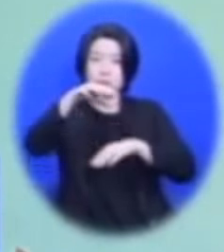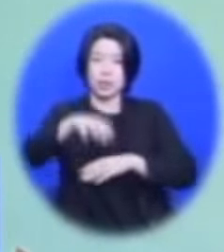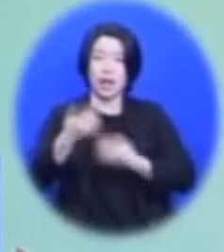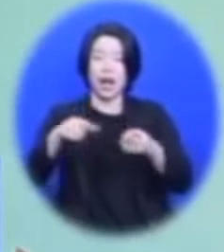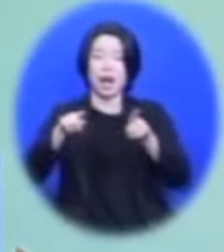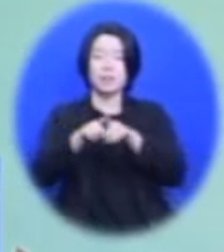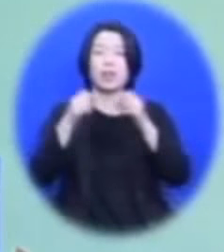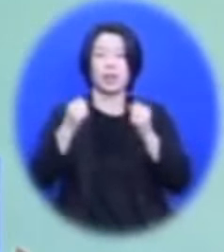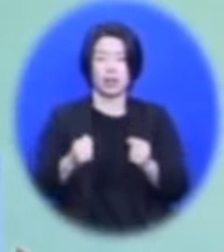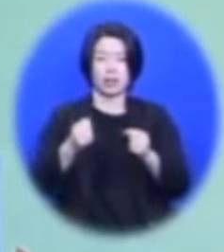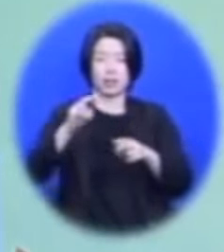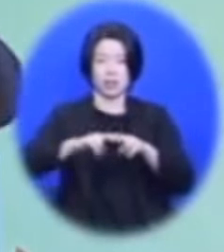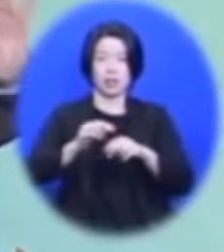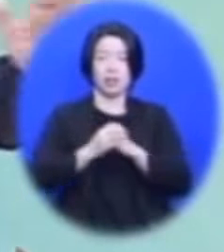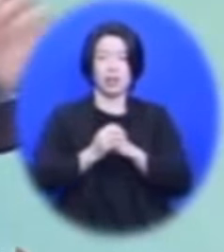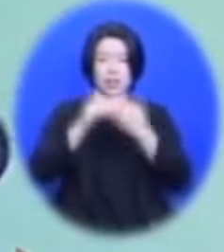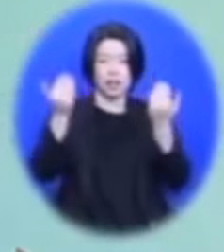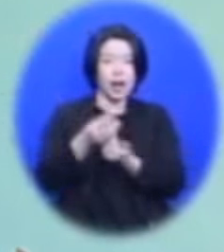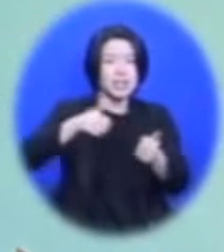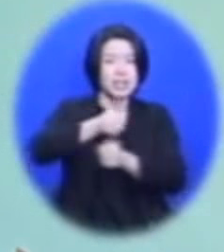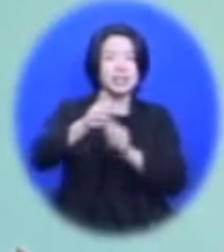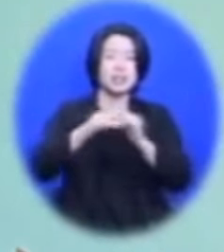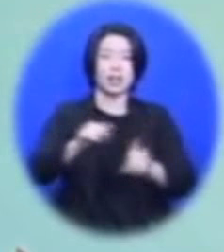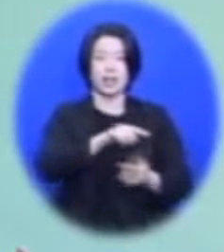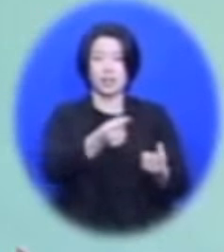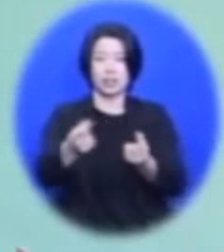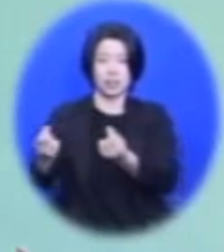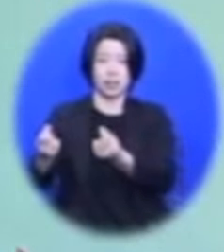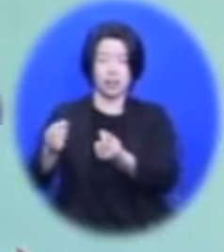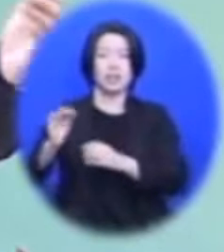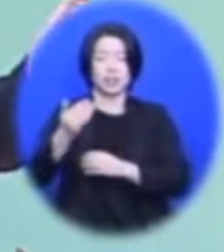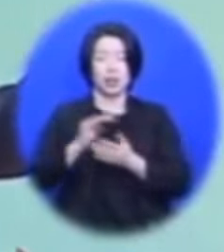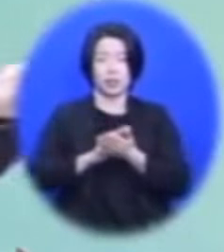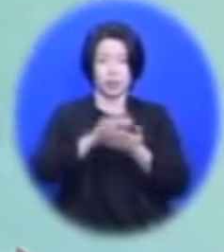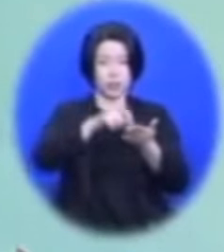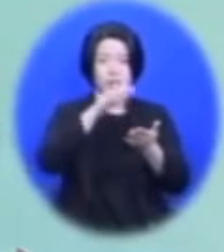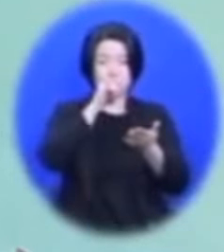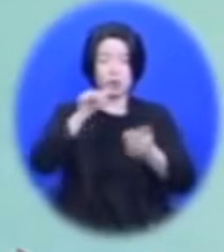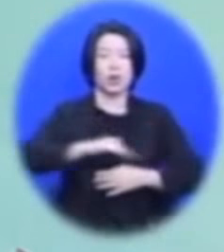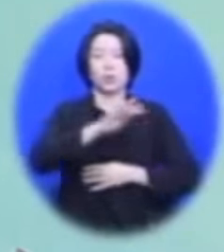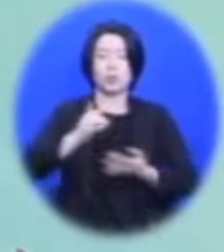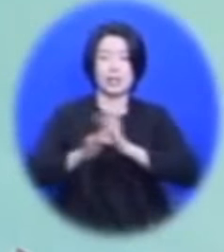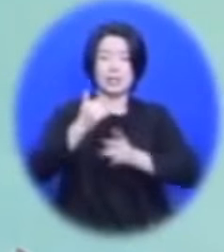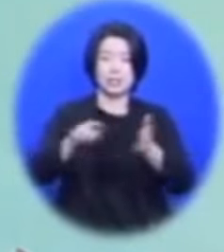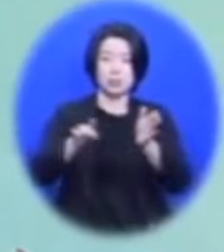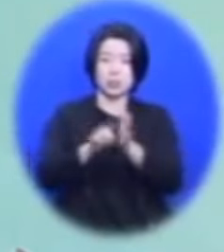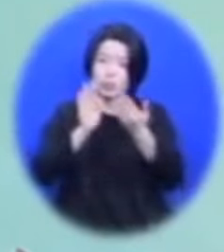되리라. 다 이기는 자가 이렇게 될 거라고 그랬어요. 그러므로 여러분, 우리가 예수를 믿고 난